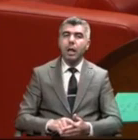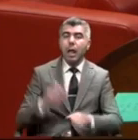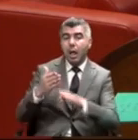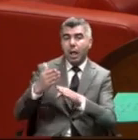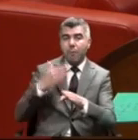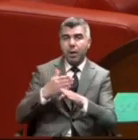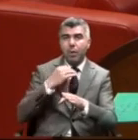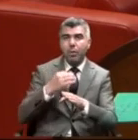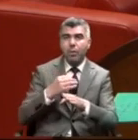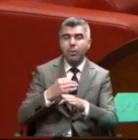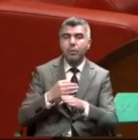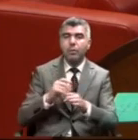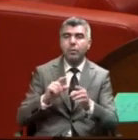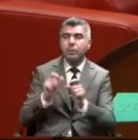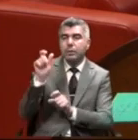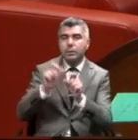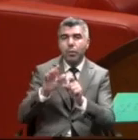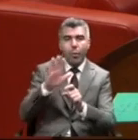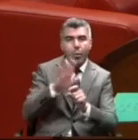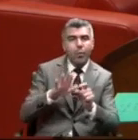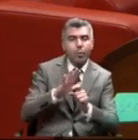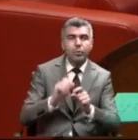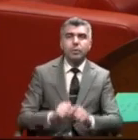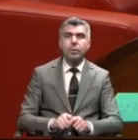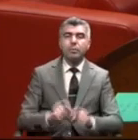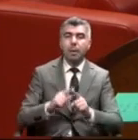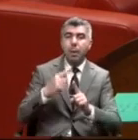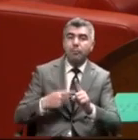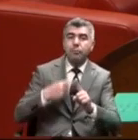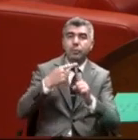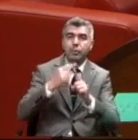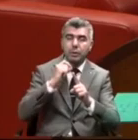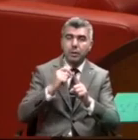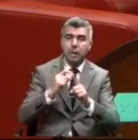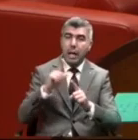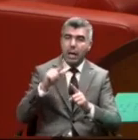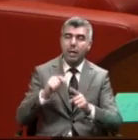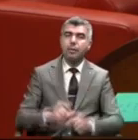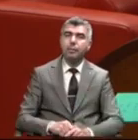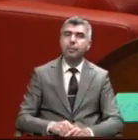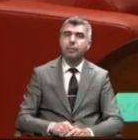اللي اليوم الذين يطالبون بالرفع منها جزء منهم